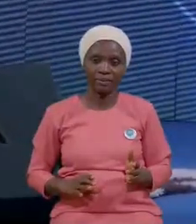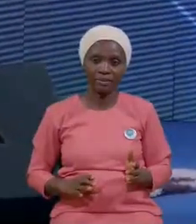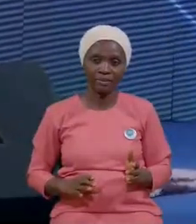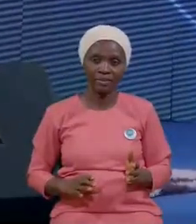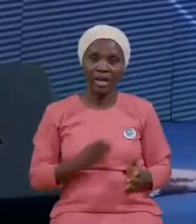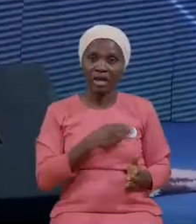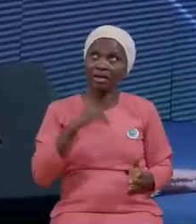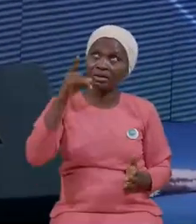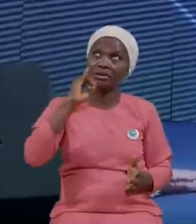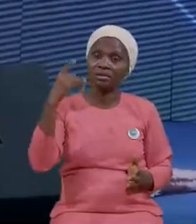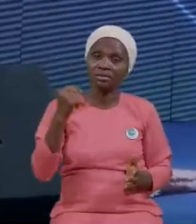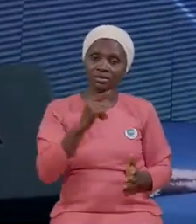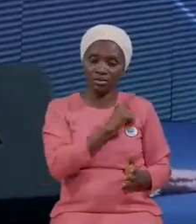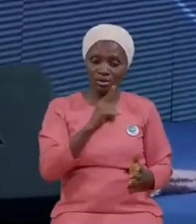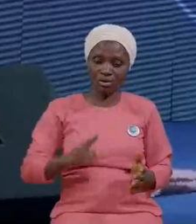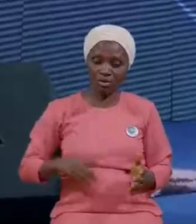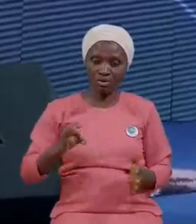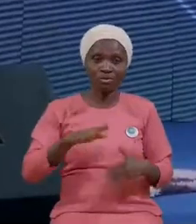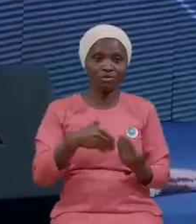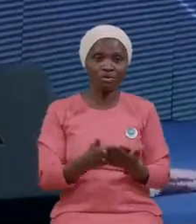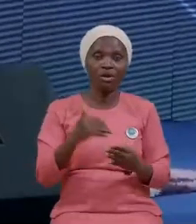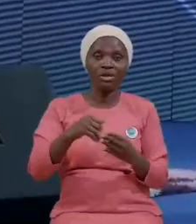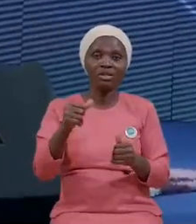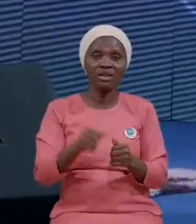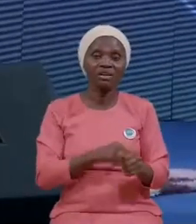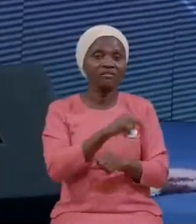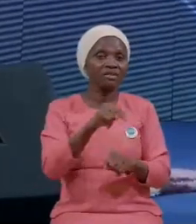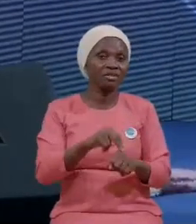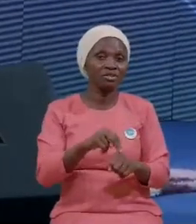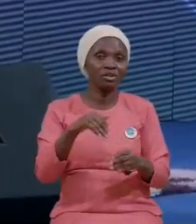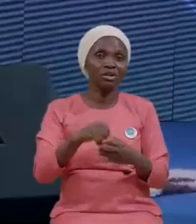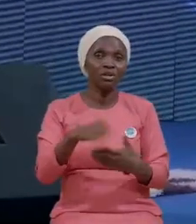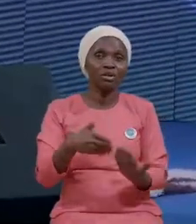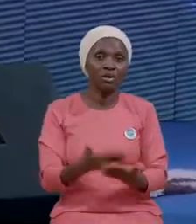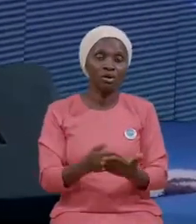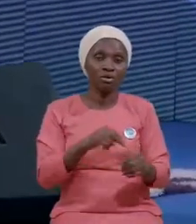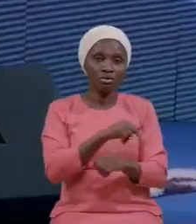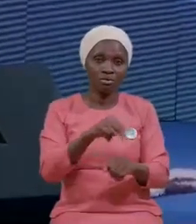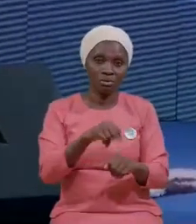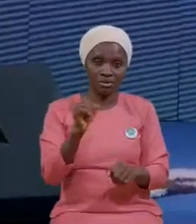Et il est le Seigneur de tous dans chaque et dans toutes les nations du monde.